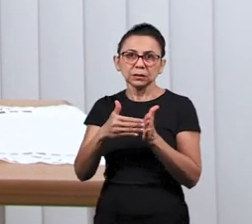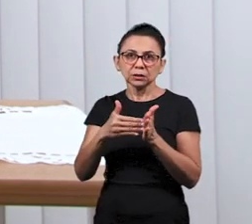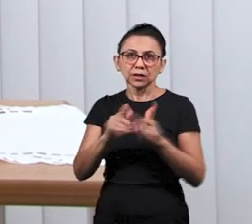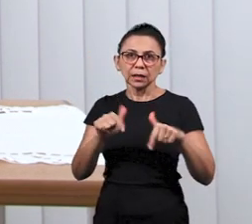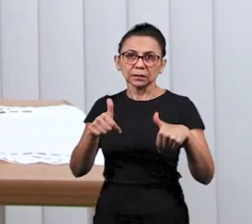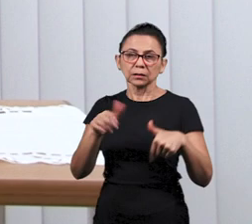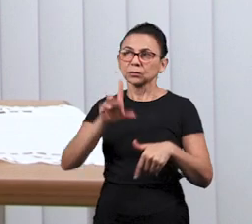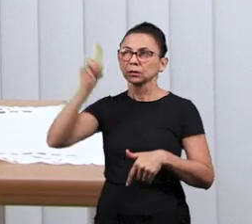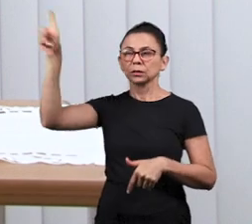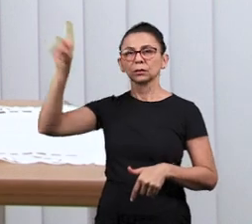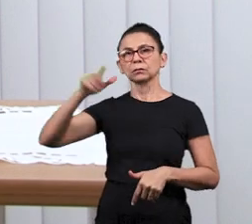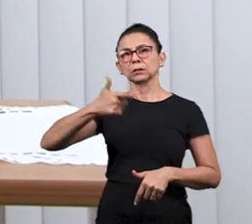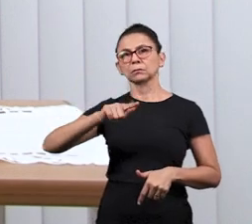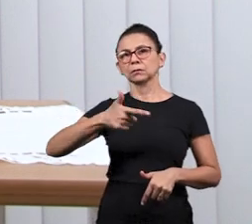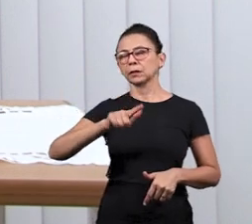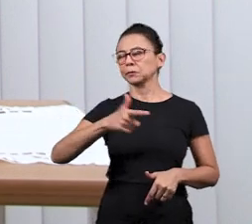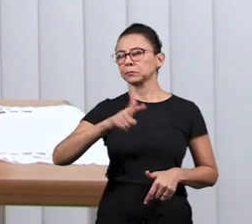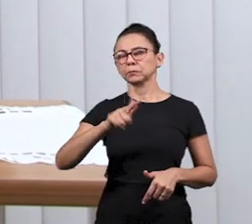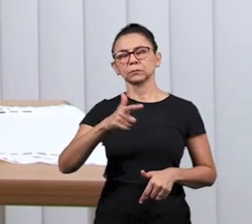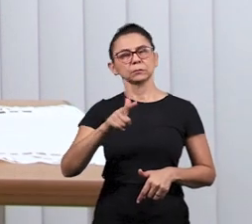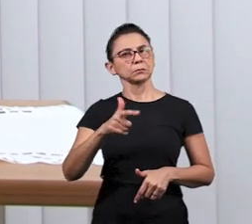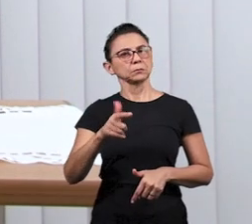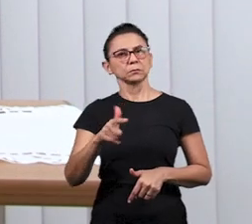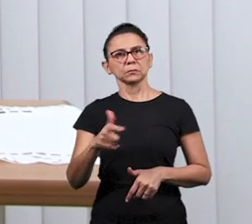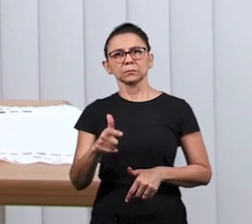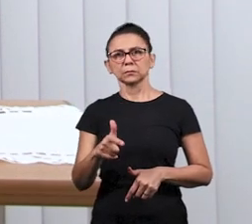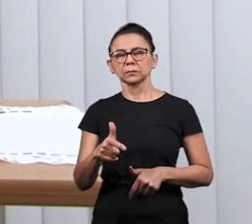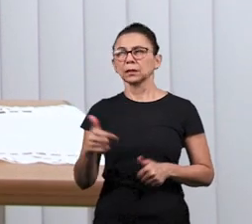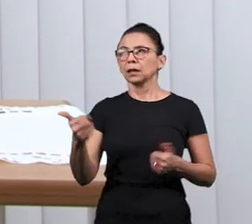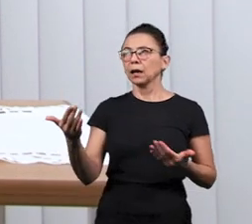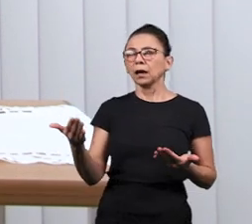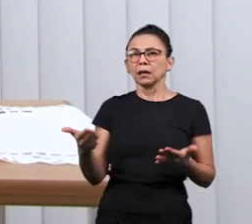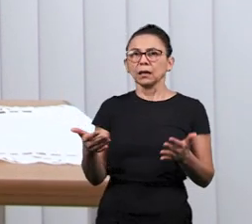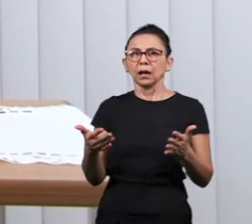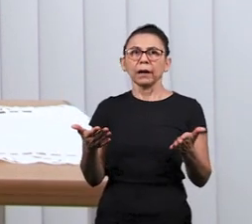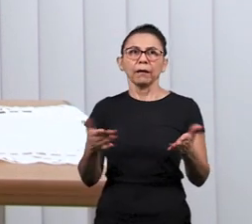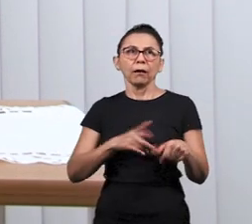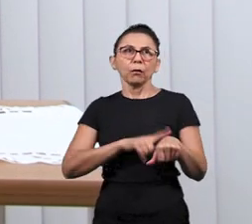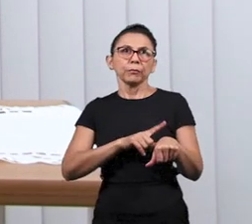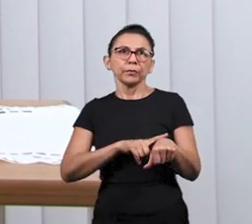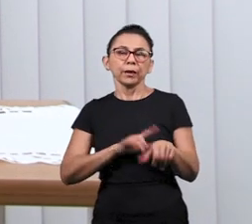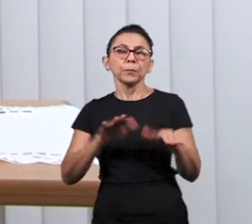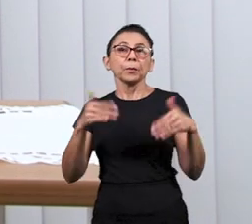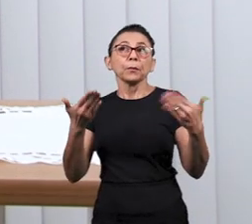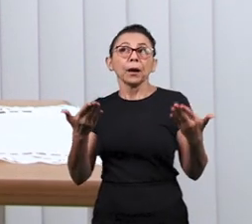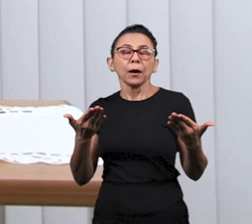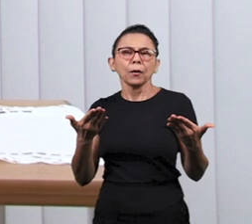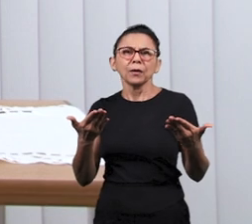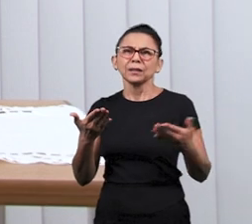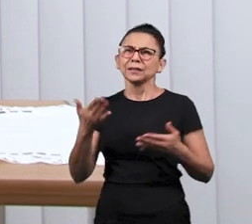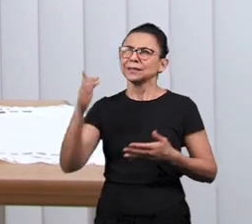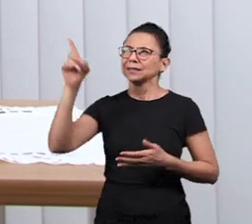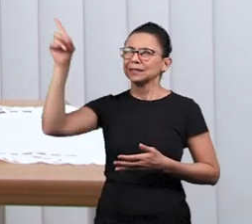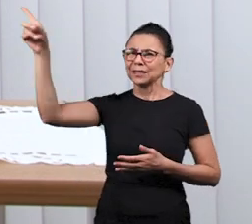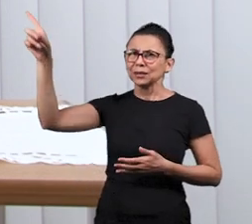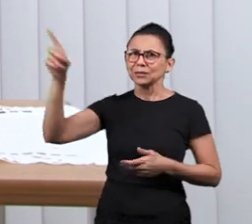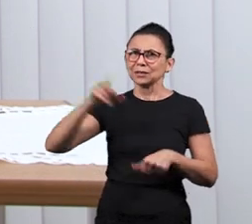Несравненно больше. Для Бога нет границ, лимитов Его действия. Для Бога не существует